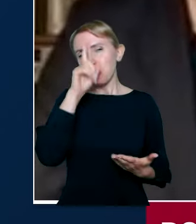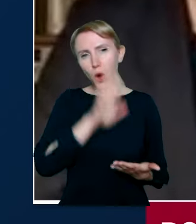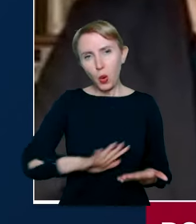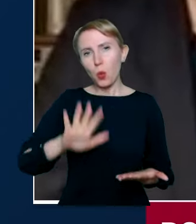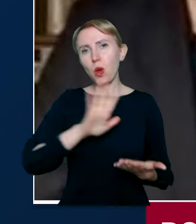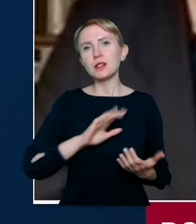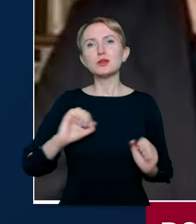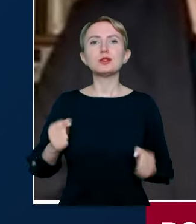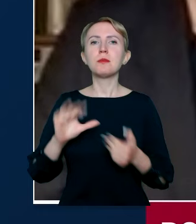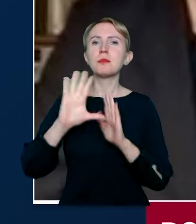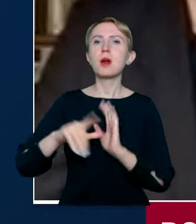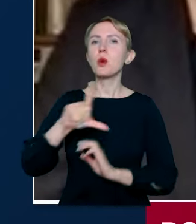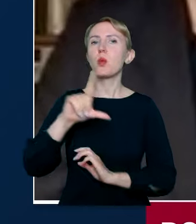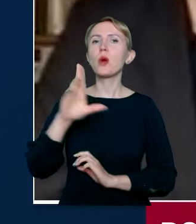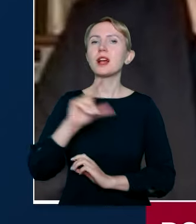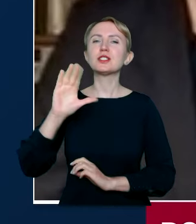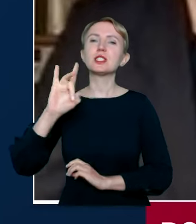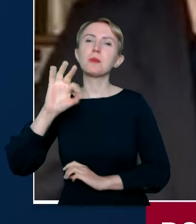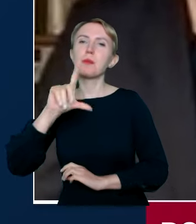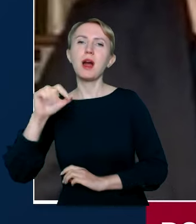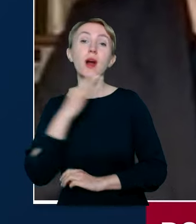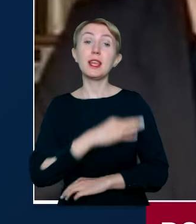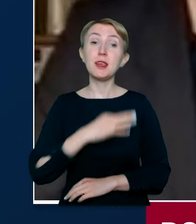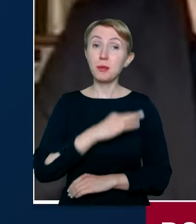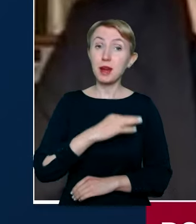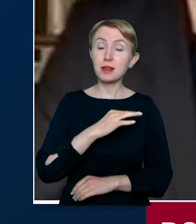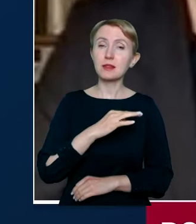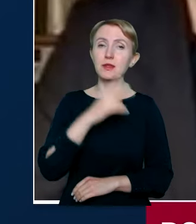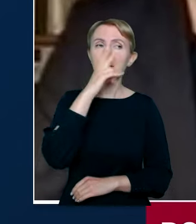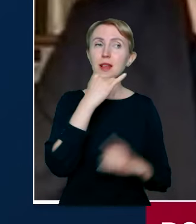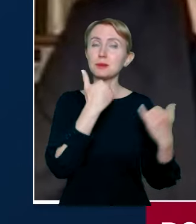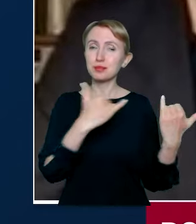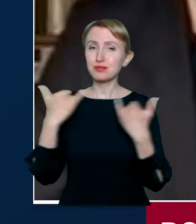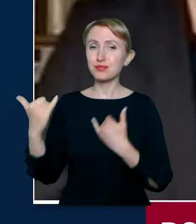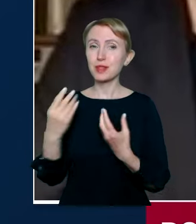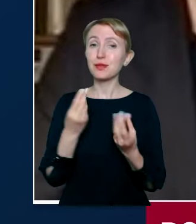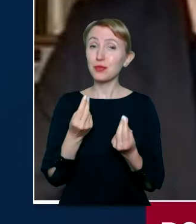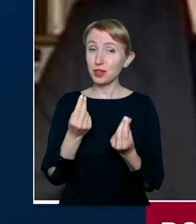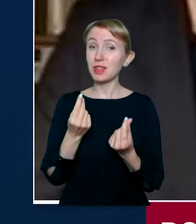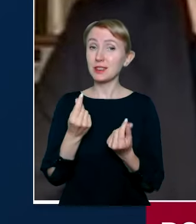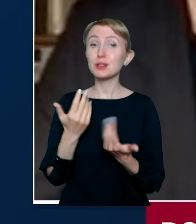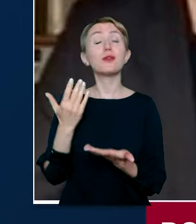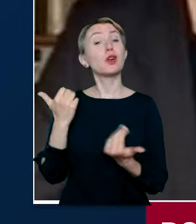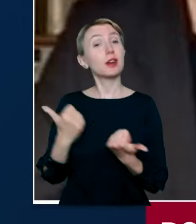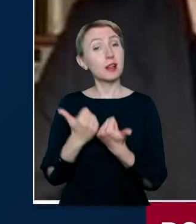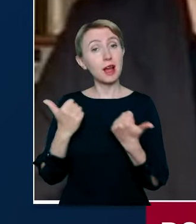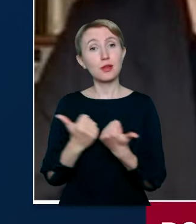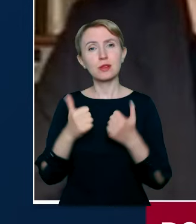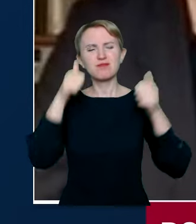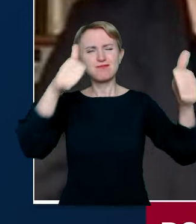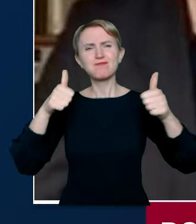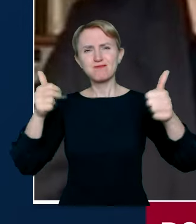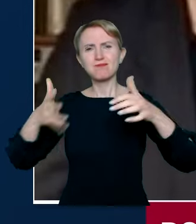ruchów miejskich, Łukasz Gibała i kandydat partyjny. Widać różnicę finansową. Kraków podobno